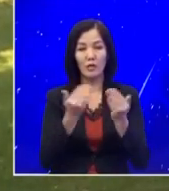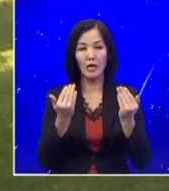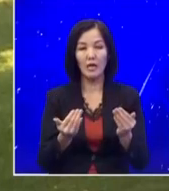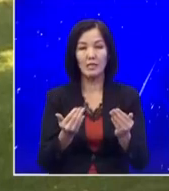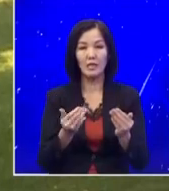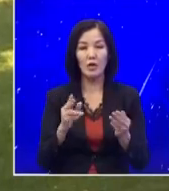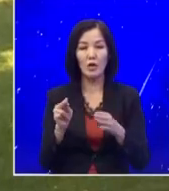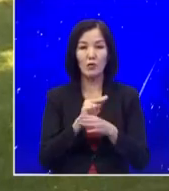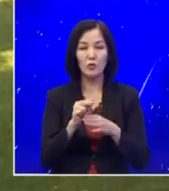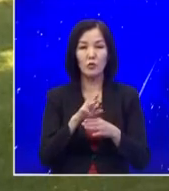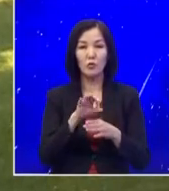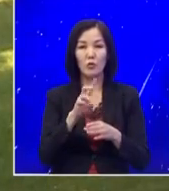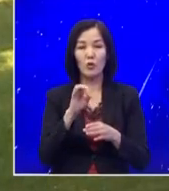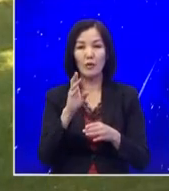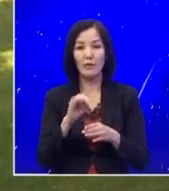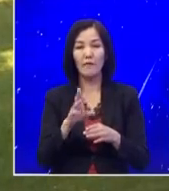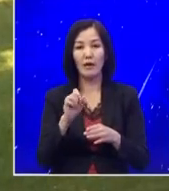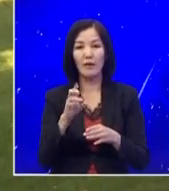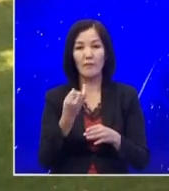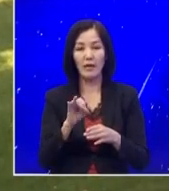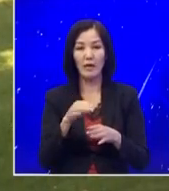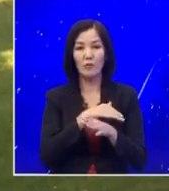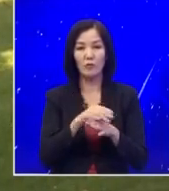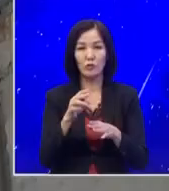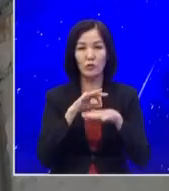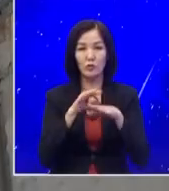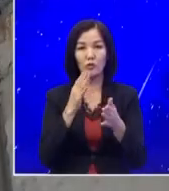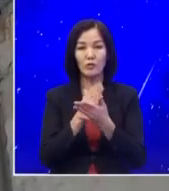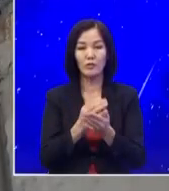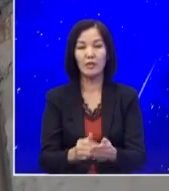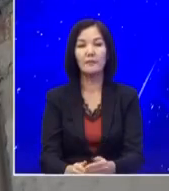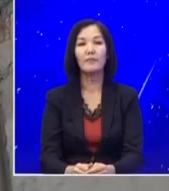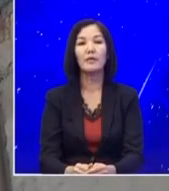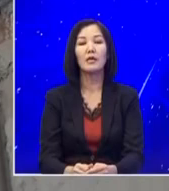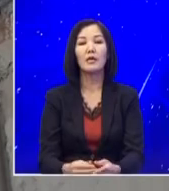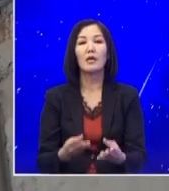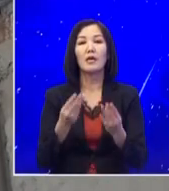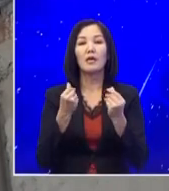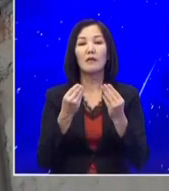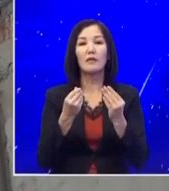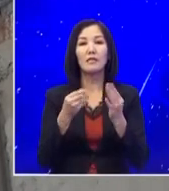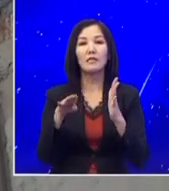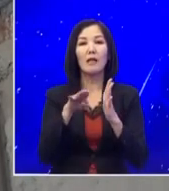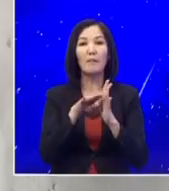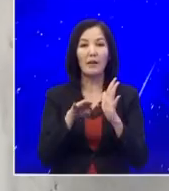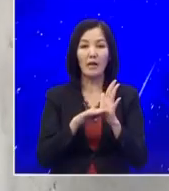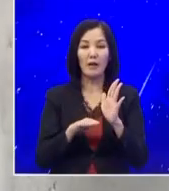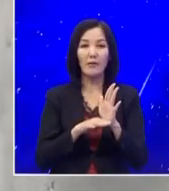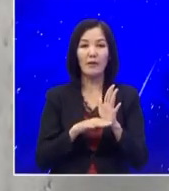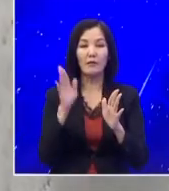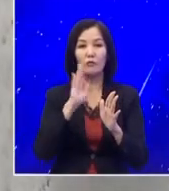жұмыстары Төлебаев пен Абылайхан көшелерінде жүргізіліп жатыр. Инвестициялық бағдарламаны жүзеге асыру барысында су